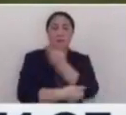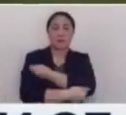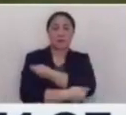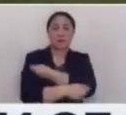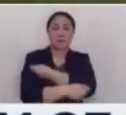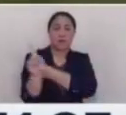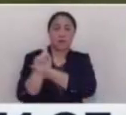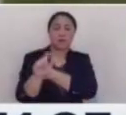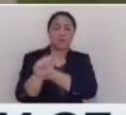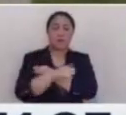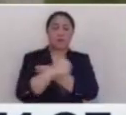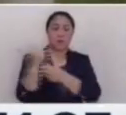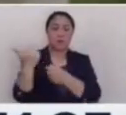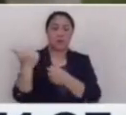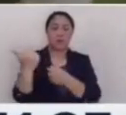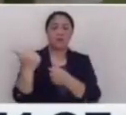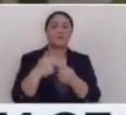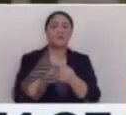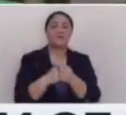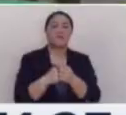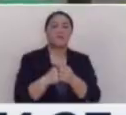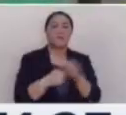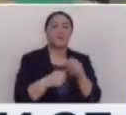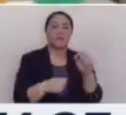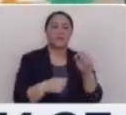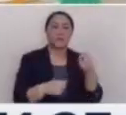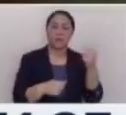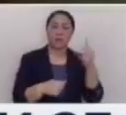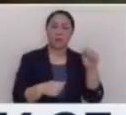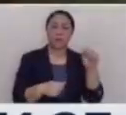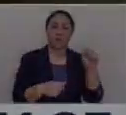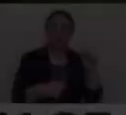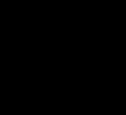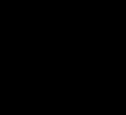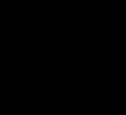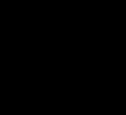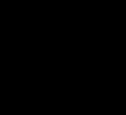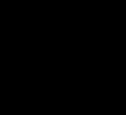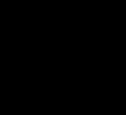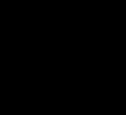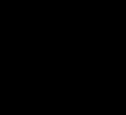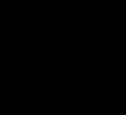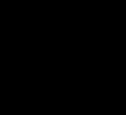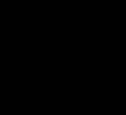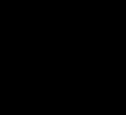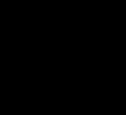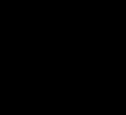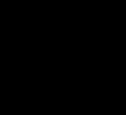sila were managed accordingly. At lahat po sila ay umuwi. Wala pong in-admit sa ospital. Opo.